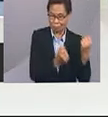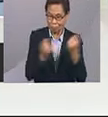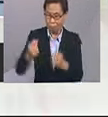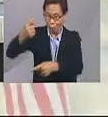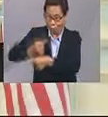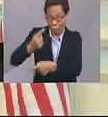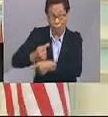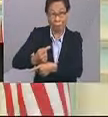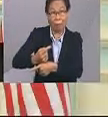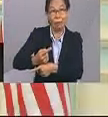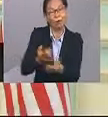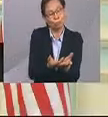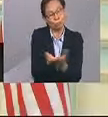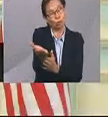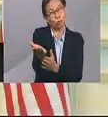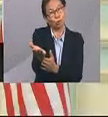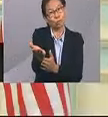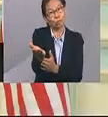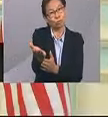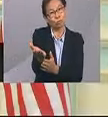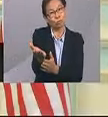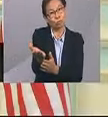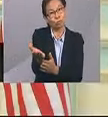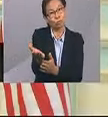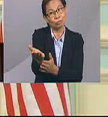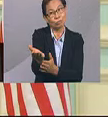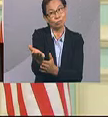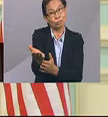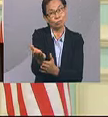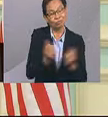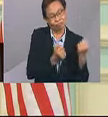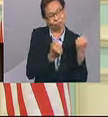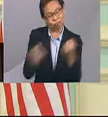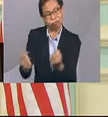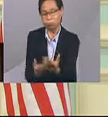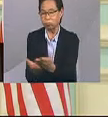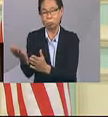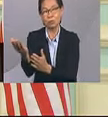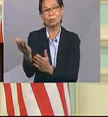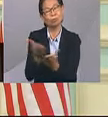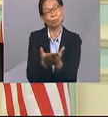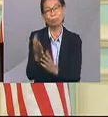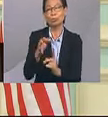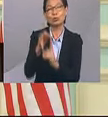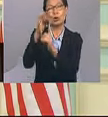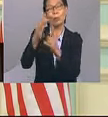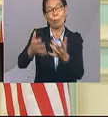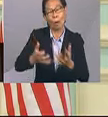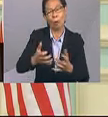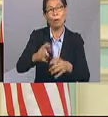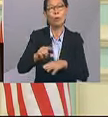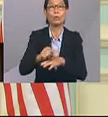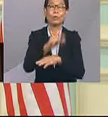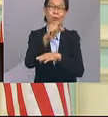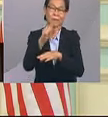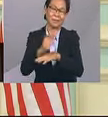sepatutnya terus, pergerakan yang terus, kecuali mereka nak